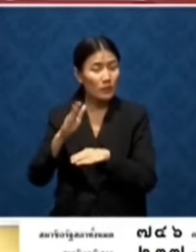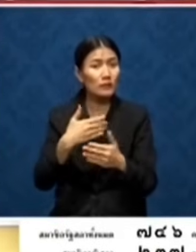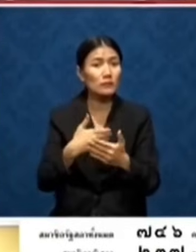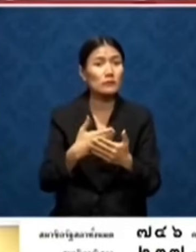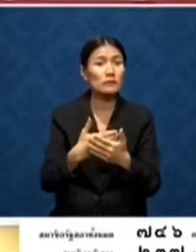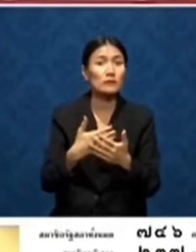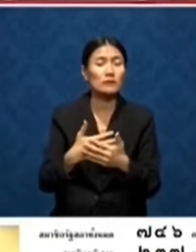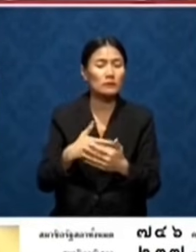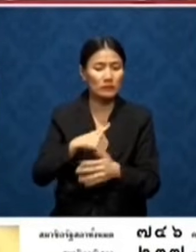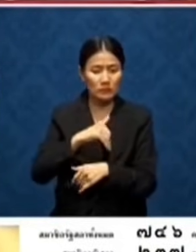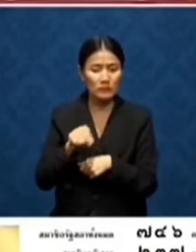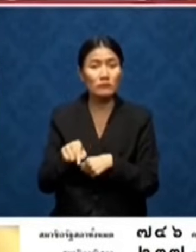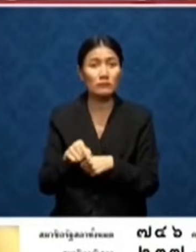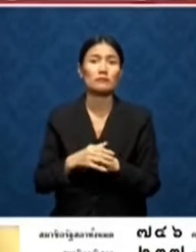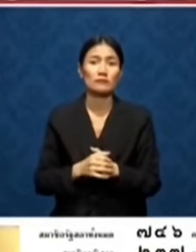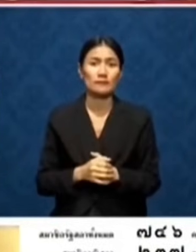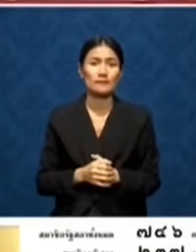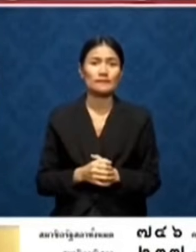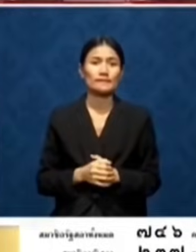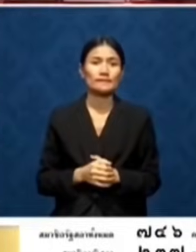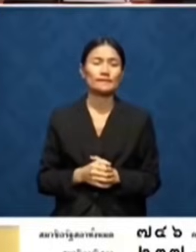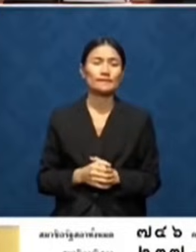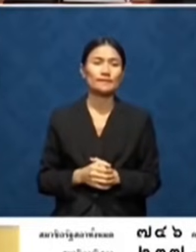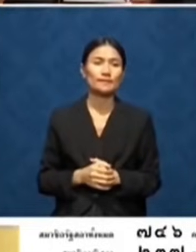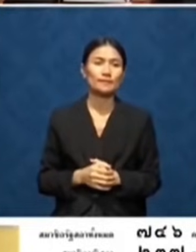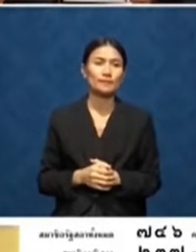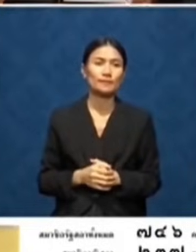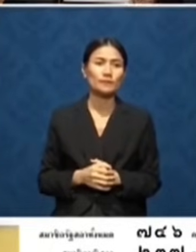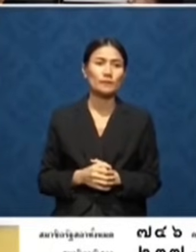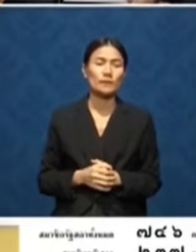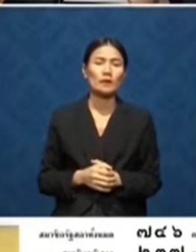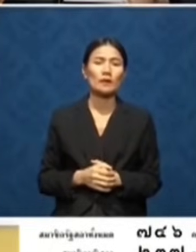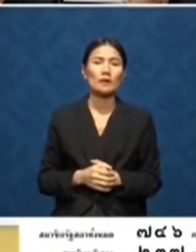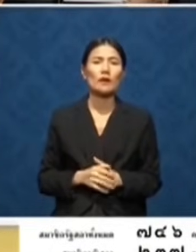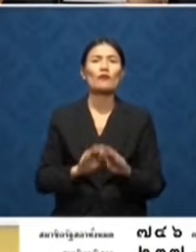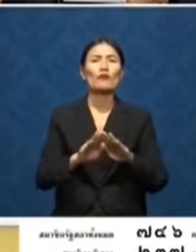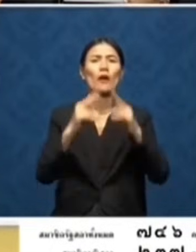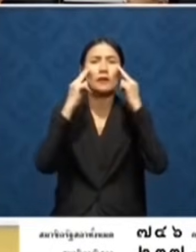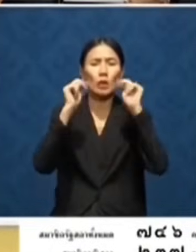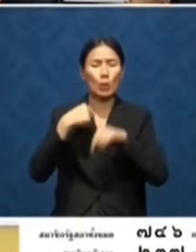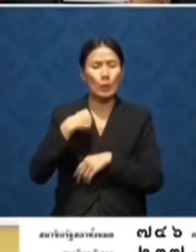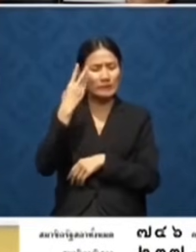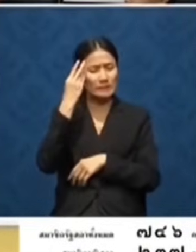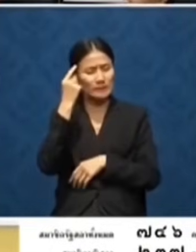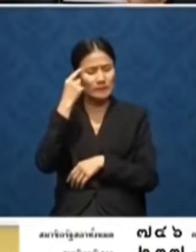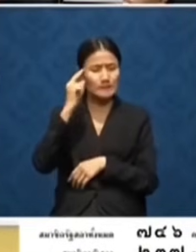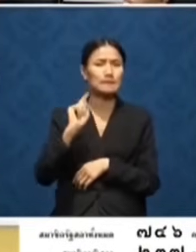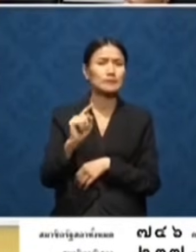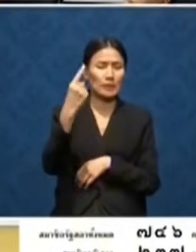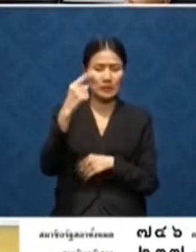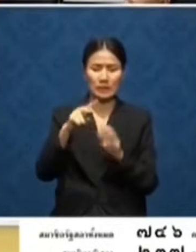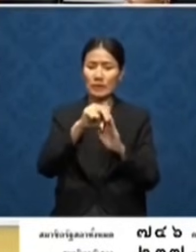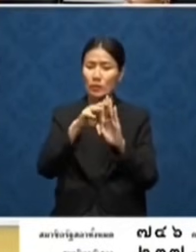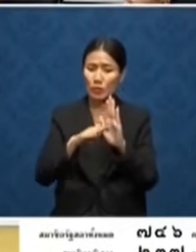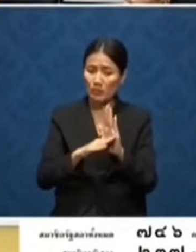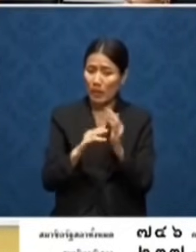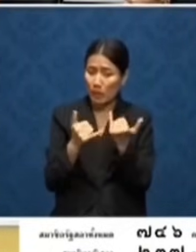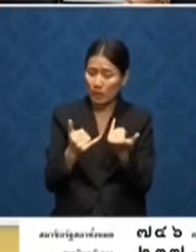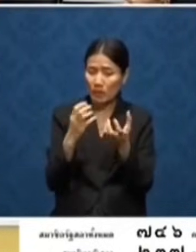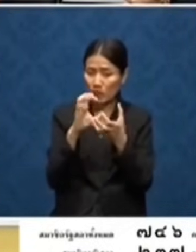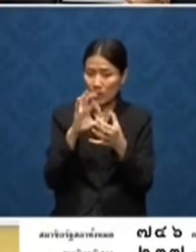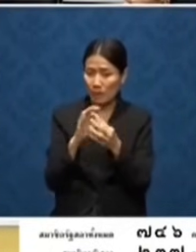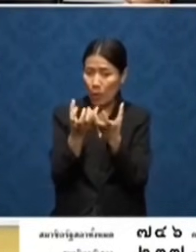ของภาคธุรกิจท่านนายกควรจะคิดทบทวนครับว่าจะทำนโยบายแก้ปัญหาการส่